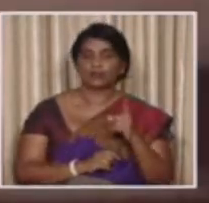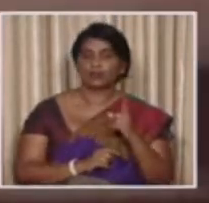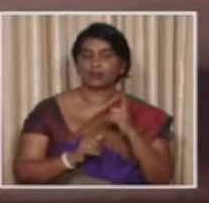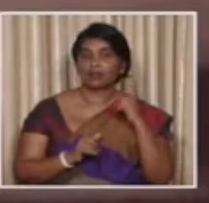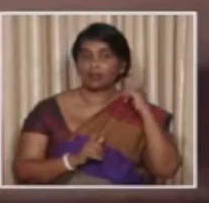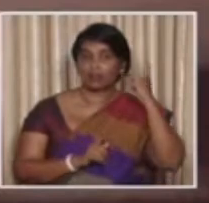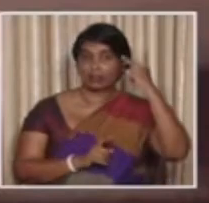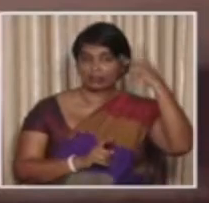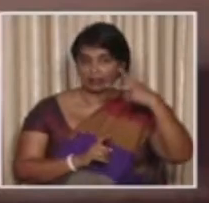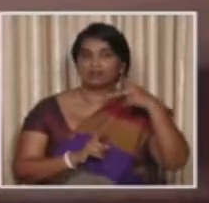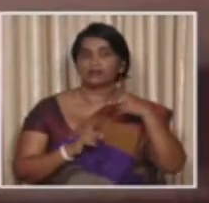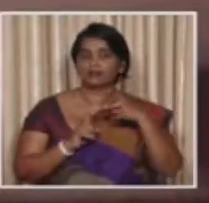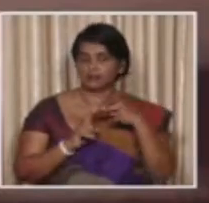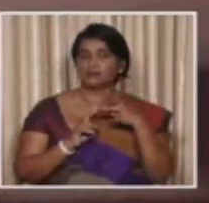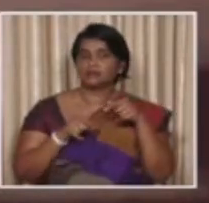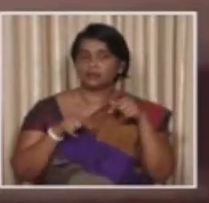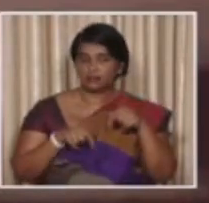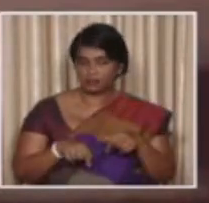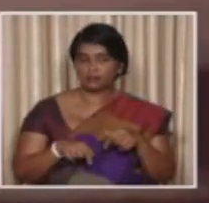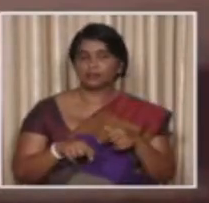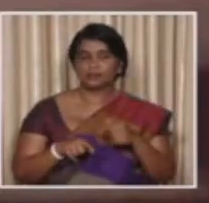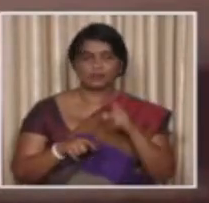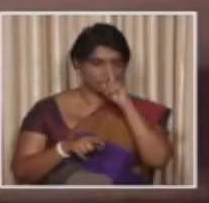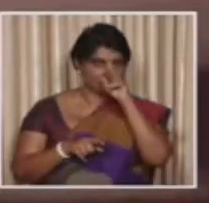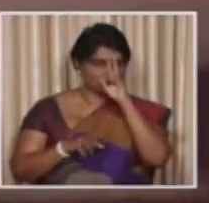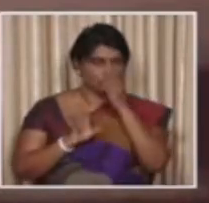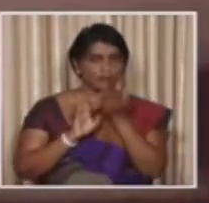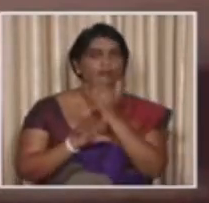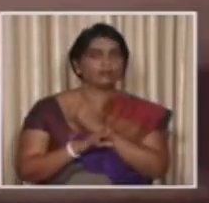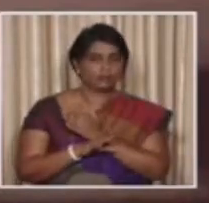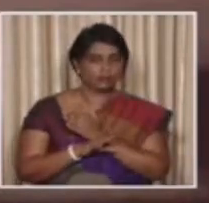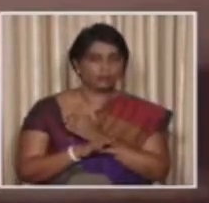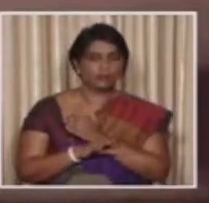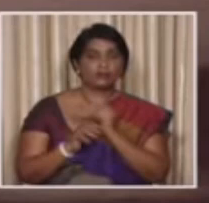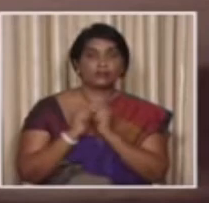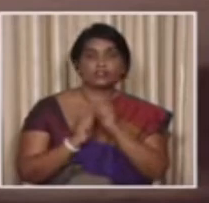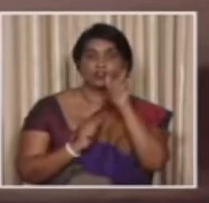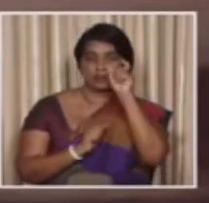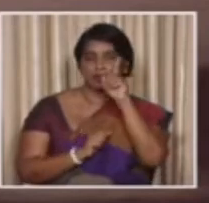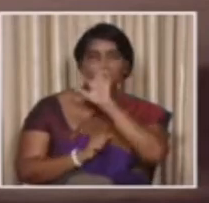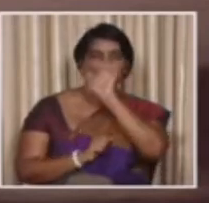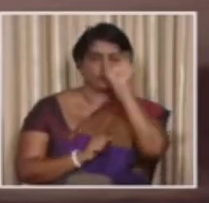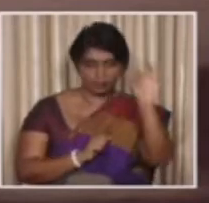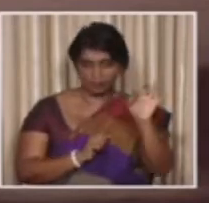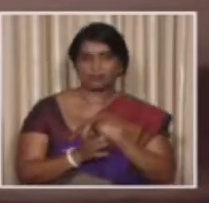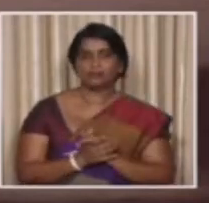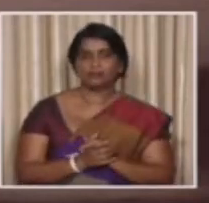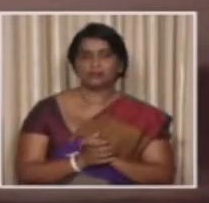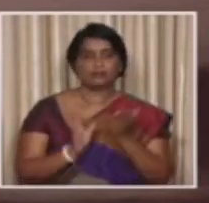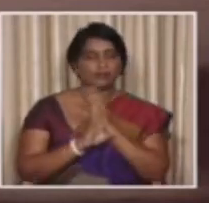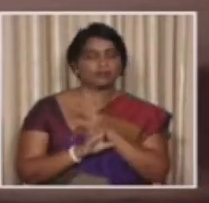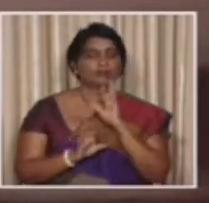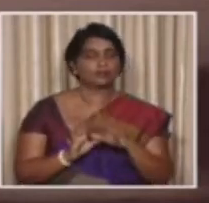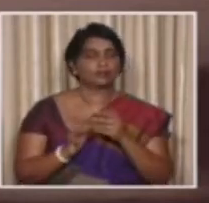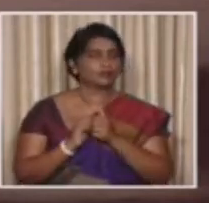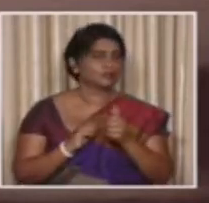තනතුර පිළිබඳව එම තනතුරේ දැන් අපි මීට සති කිහිපයකට කලින් වැඩ බලන්න නිලධාරී පත් කරලා තිබෙනවා කලින් ඇති වෙලා